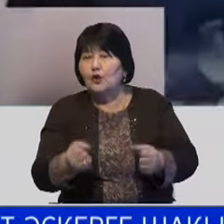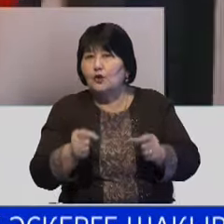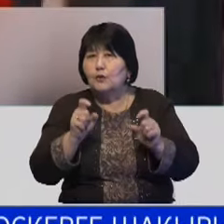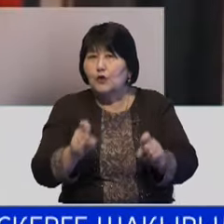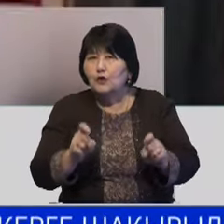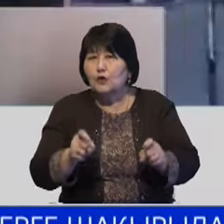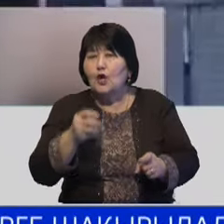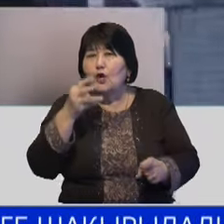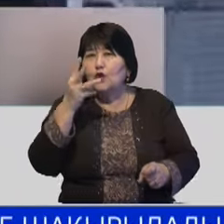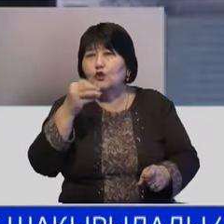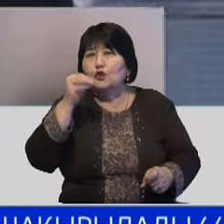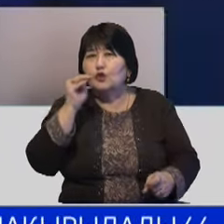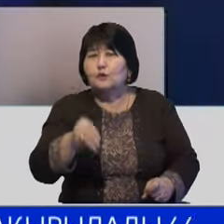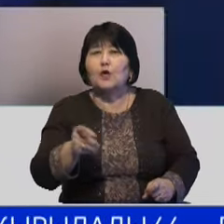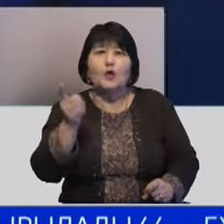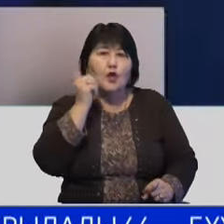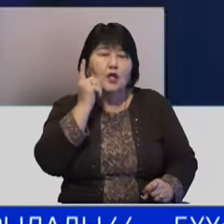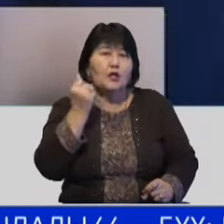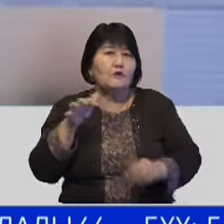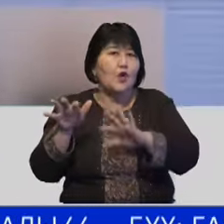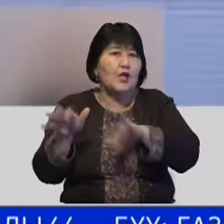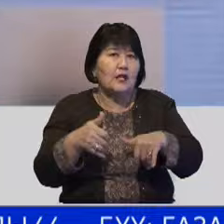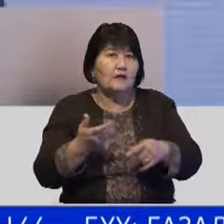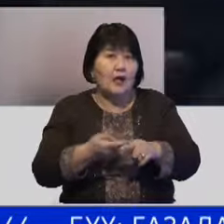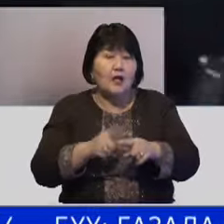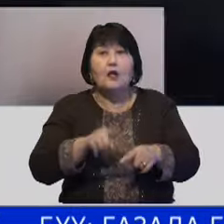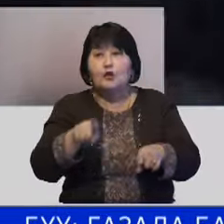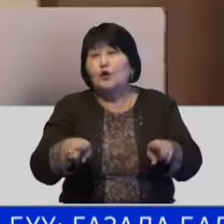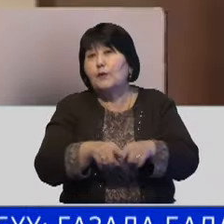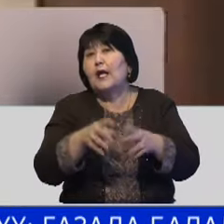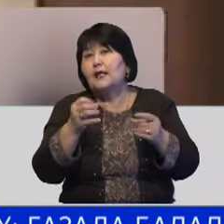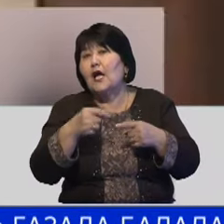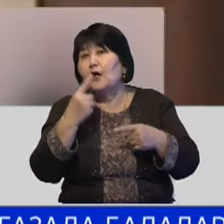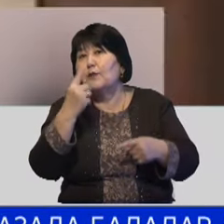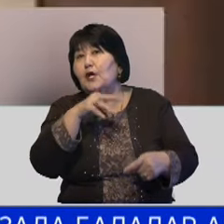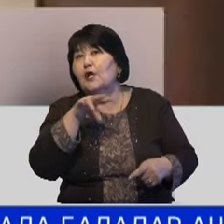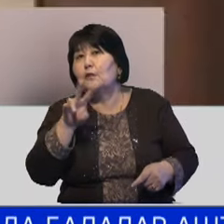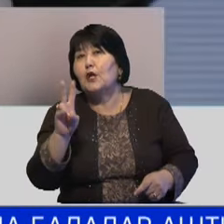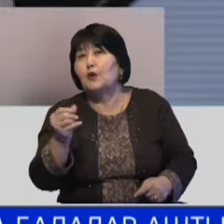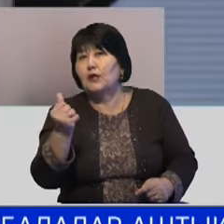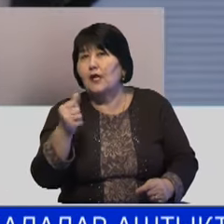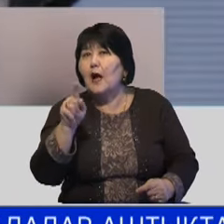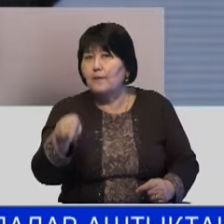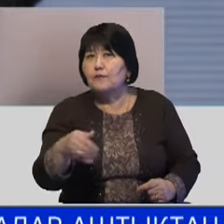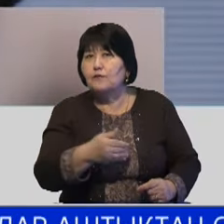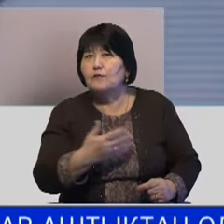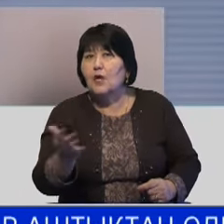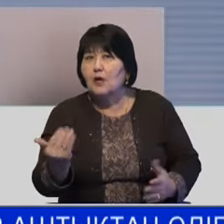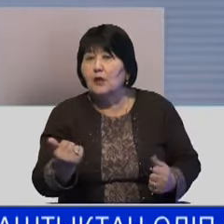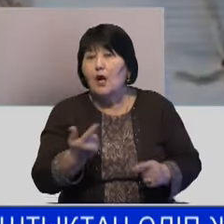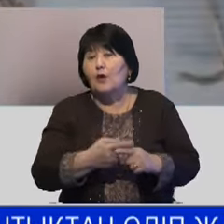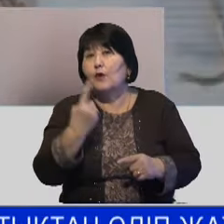ұстап, 300 мың теңге мен ұялы телефондарын тартып алған. Сонымен қатар тағы 1 миллион теңге талап еткен. Жәбірленушілердің